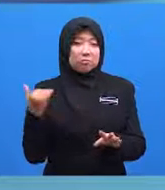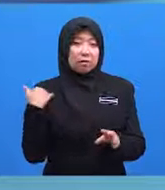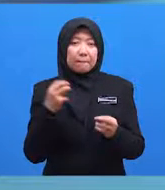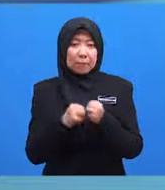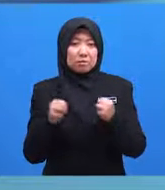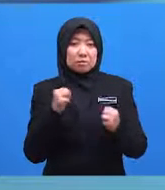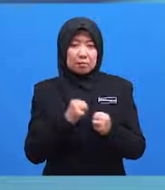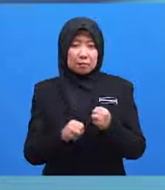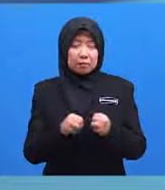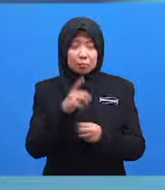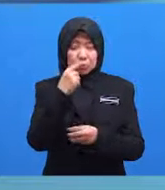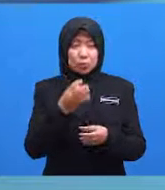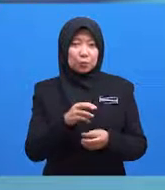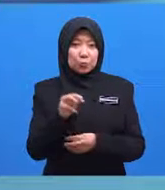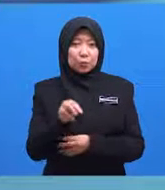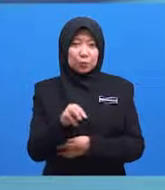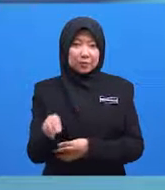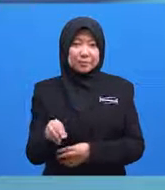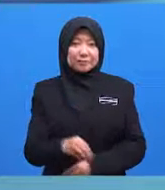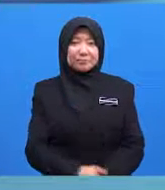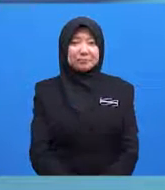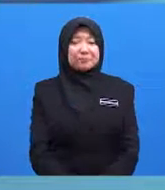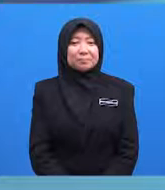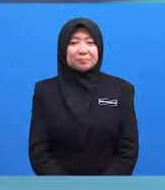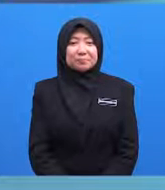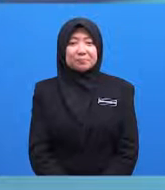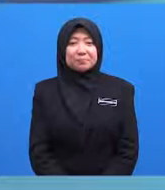masalah kepada murid-murid.